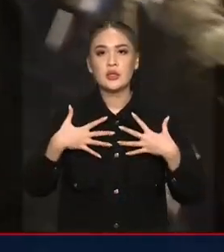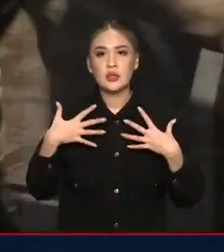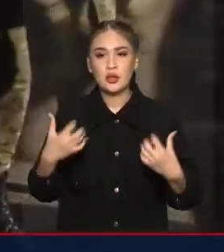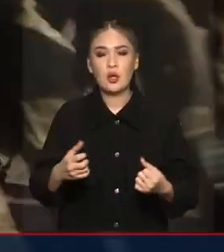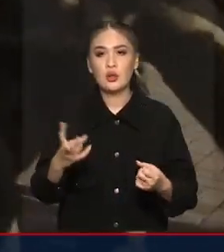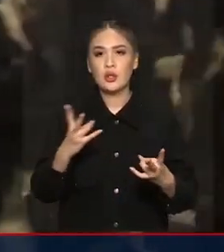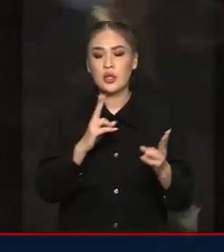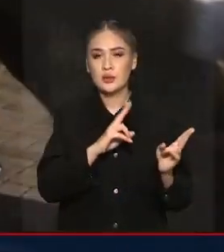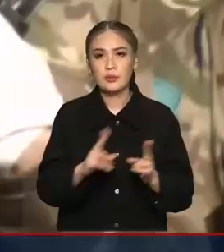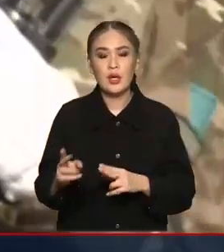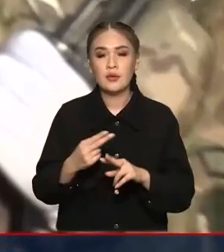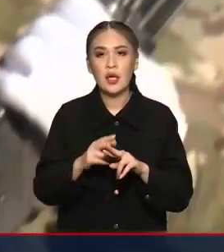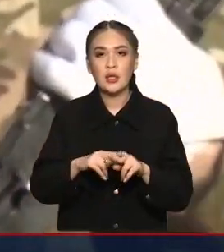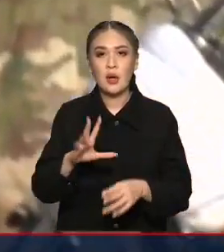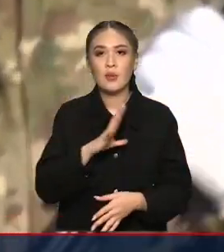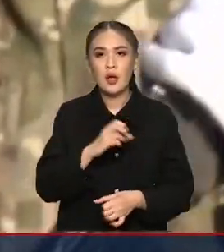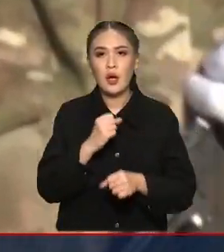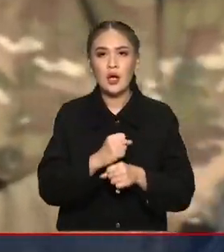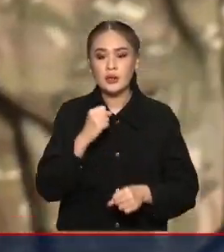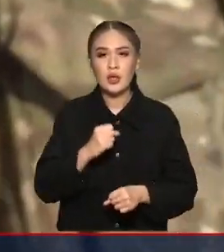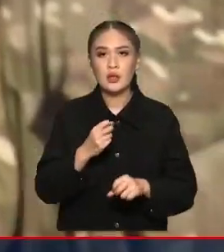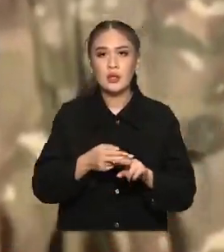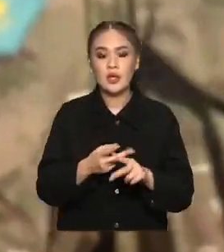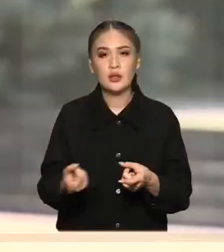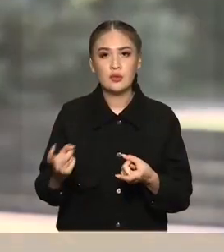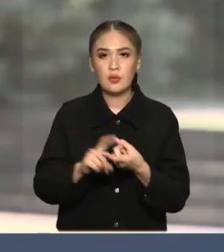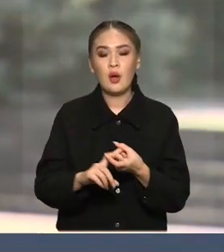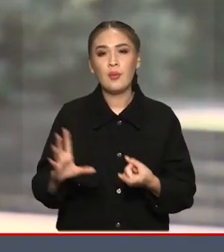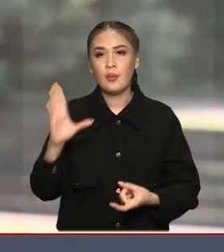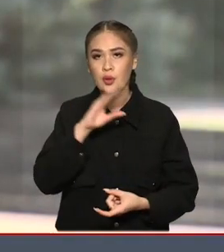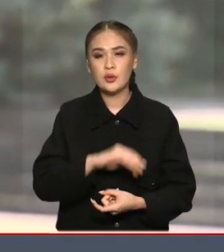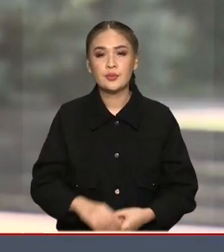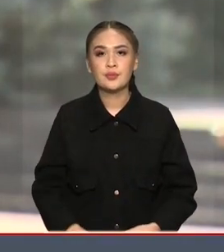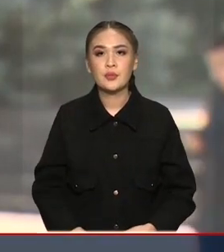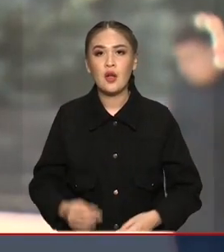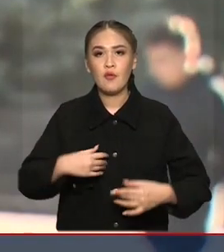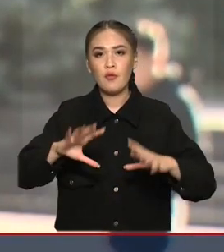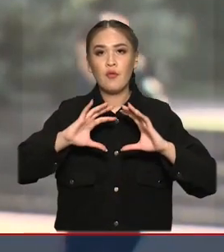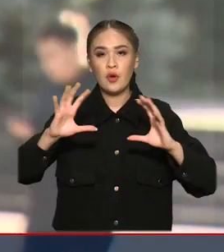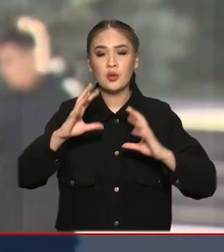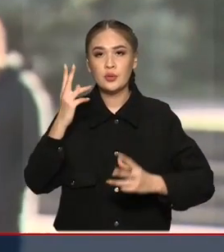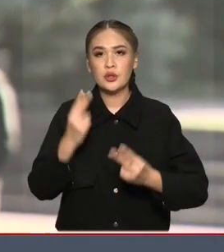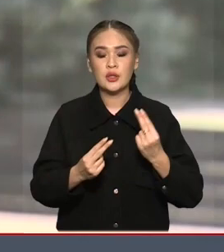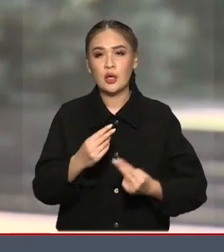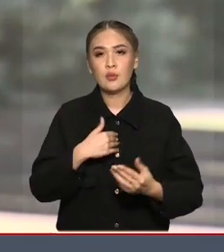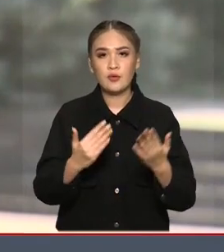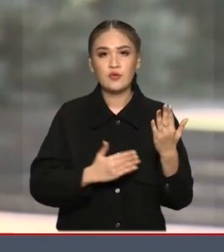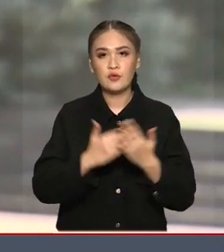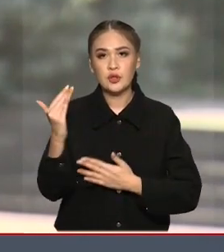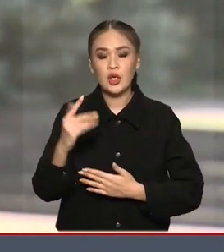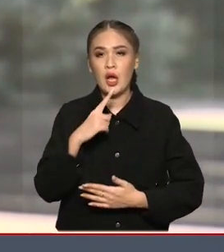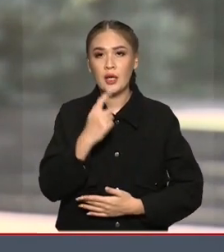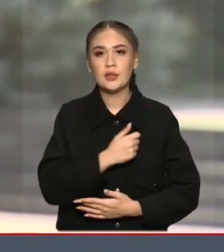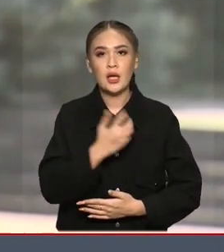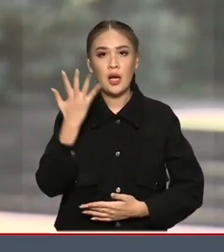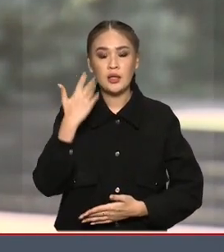бермеуі тиіс. Жас жауынгерлер қойылатын қатаң талаптарға сақадай саймыз дейді. Волейбол ойынынан жоғарғы лига ойыншысы болып саналамын. Әскерге